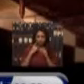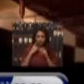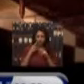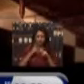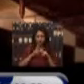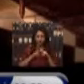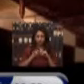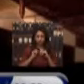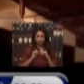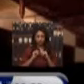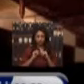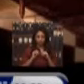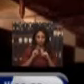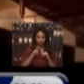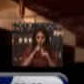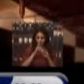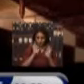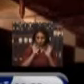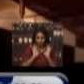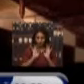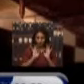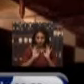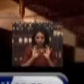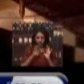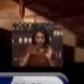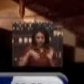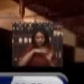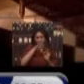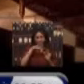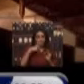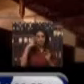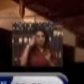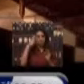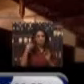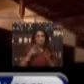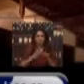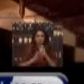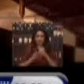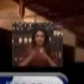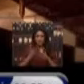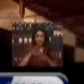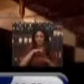لما وصلت قمة عدم الارتياح